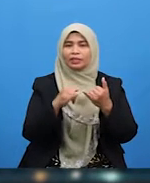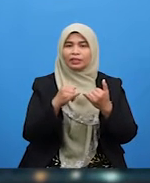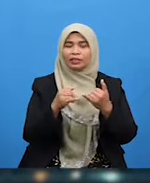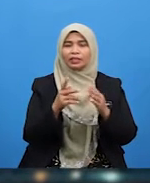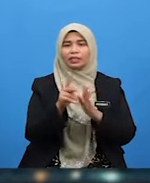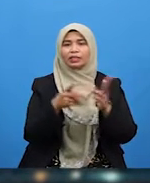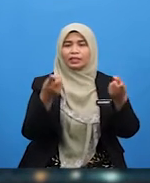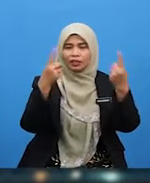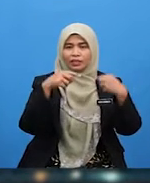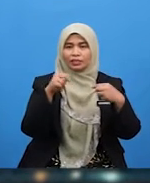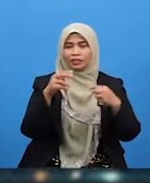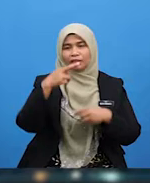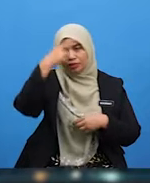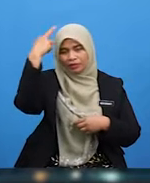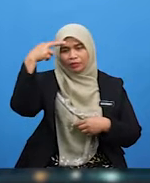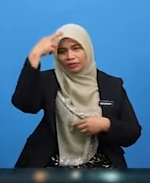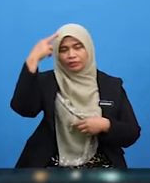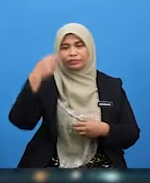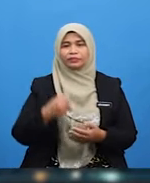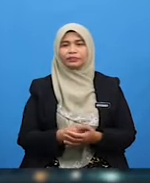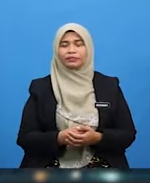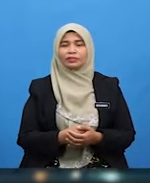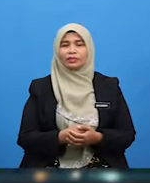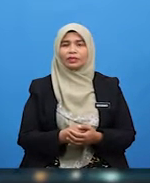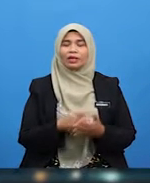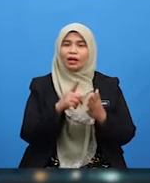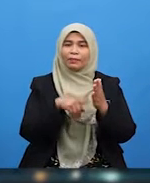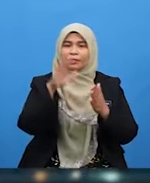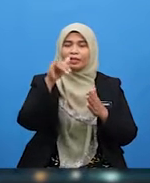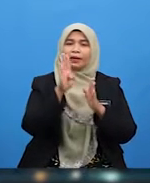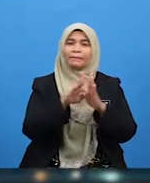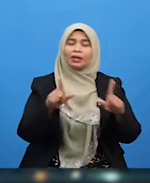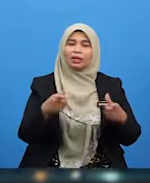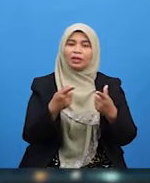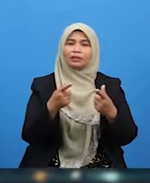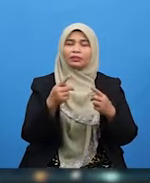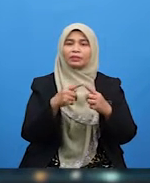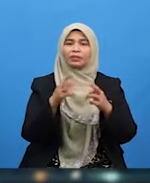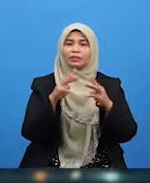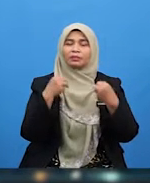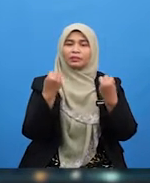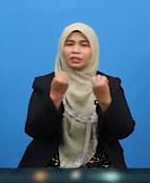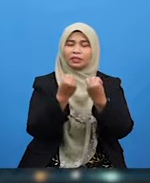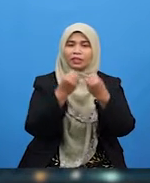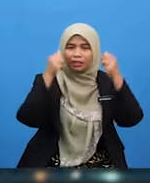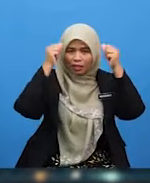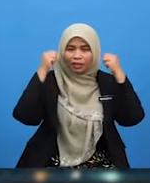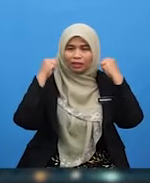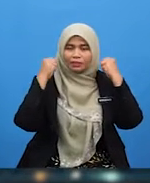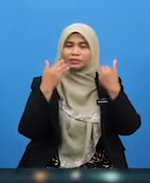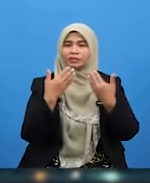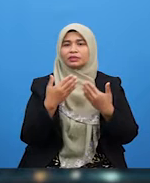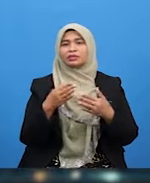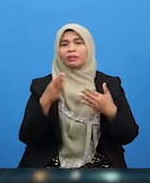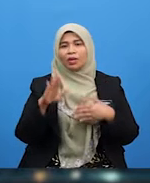iaitu kedatangan Rasulullah sallallahu alaihi wasallam. Apa yang berlaku dengan masyarakat Arab Jahiliyah sebelum, dan